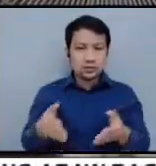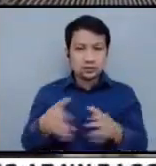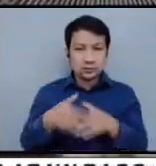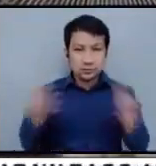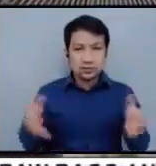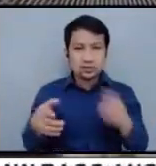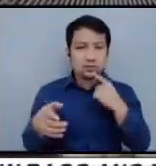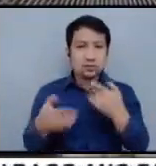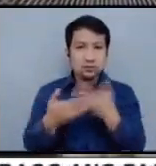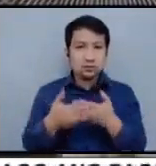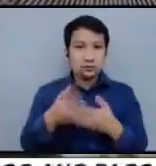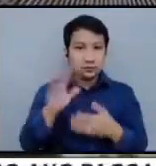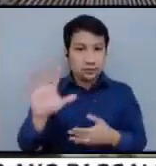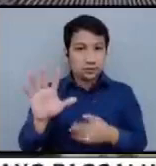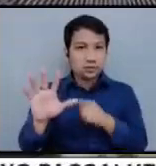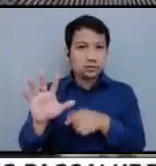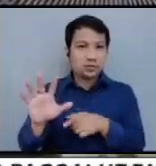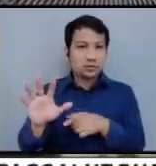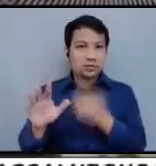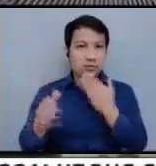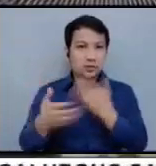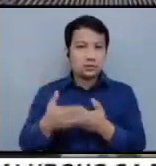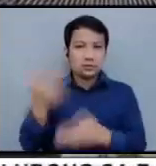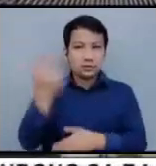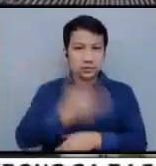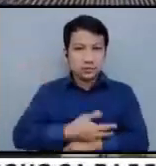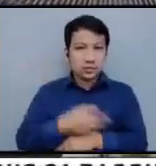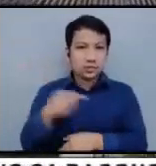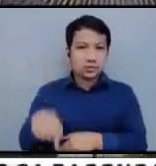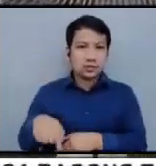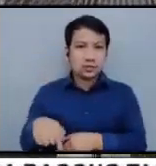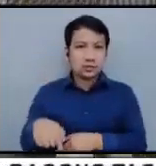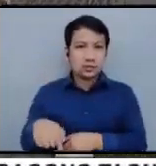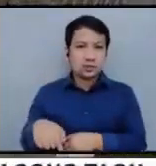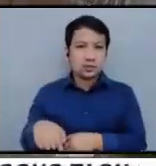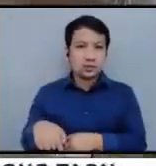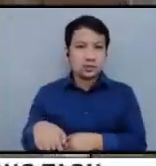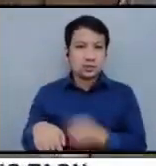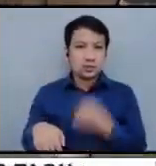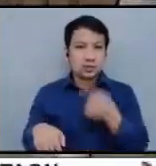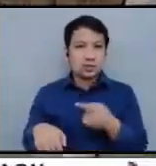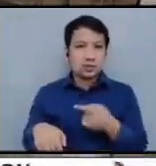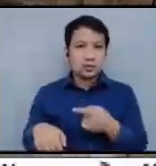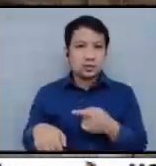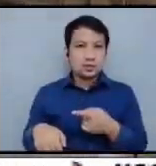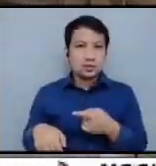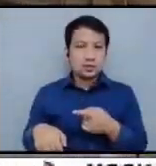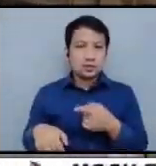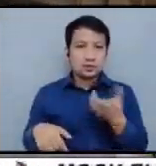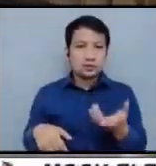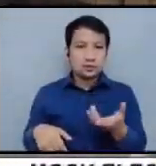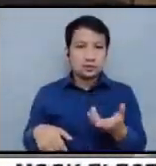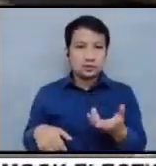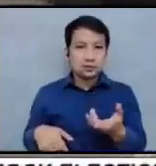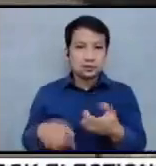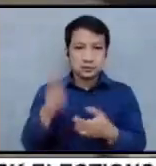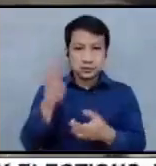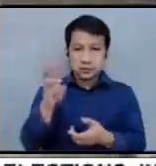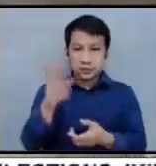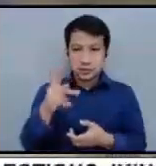of 5, and it is good for 3 days. Yung composition ng ating family food packs is 6 kilos na